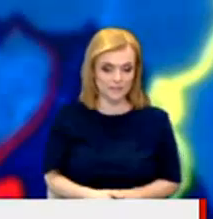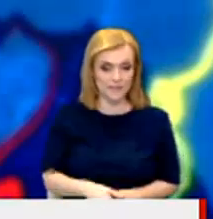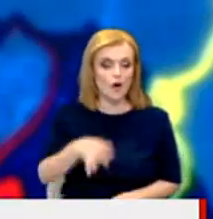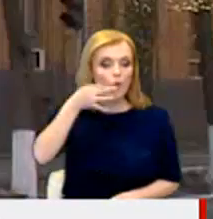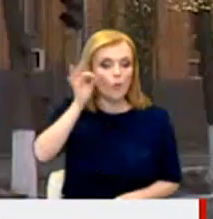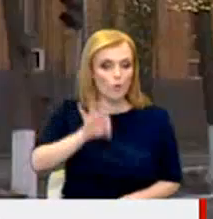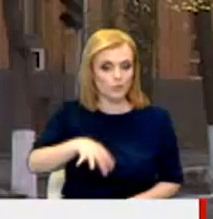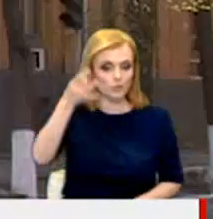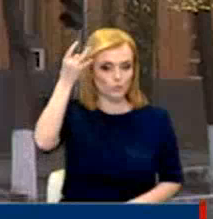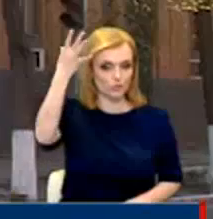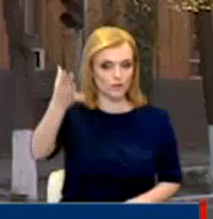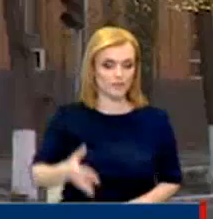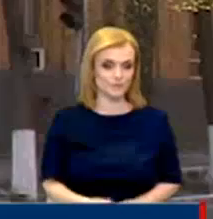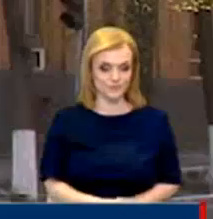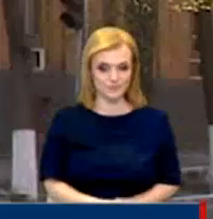autohton.